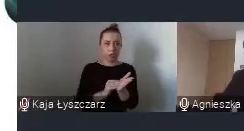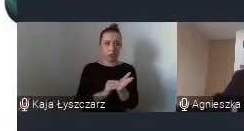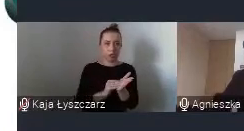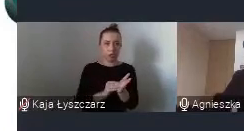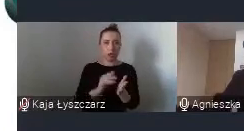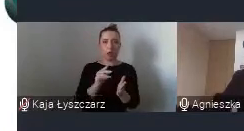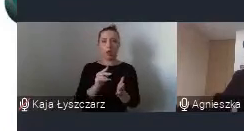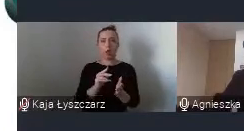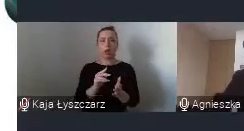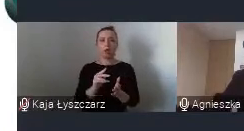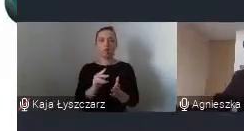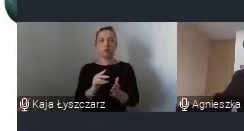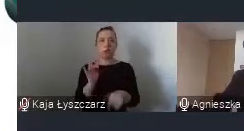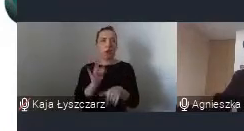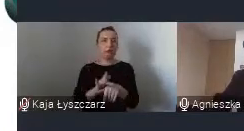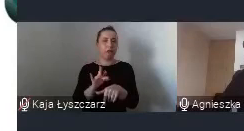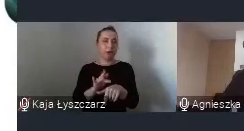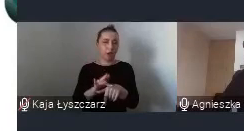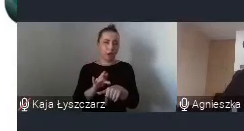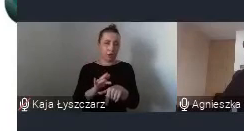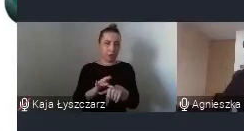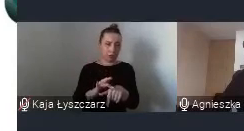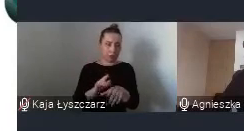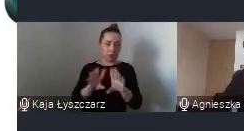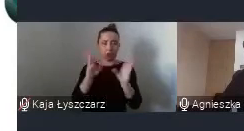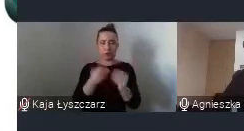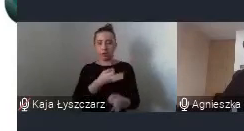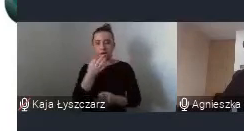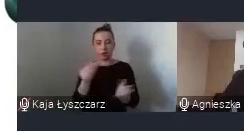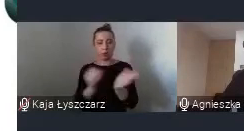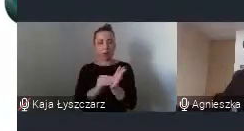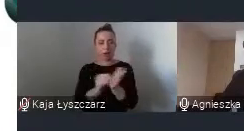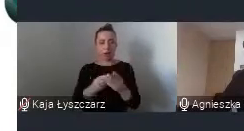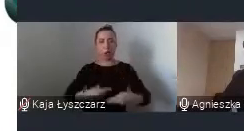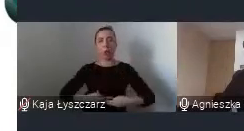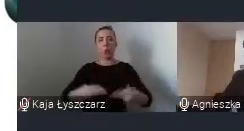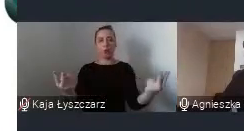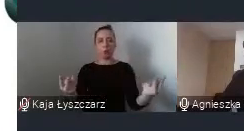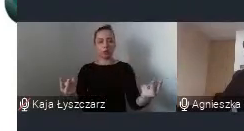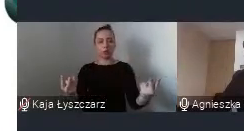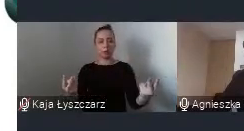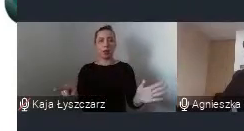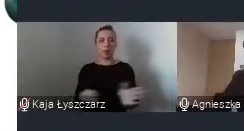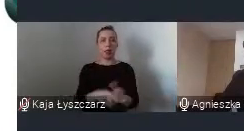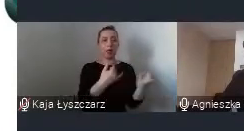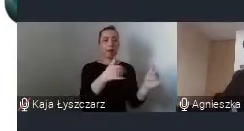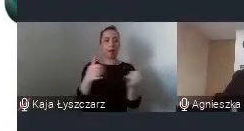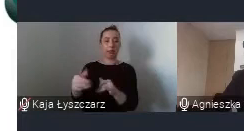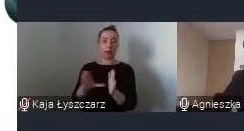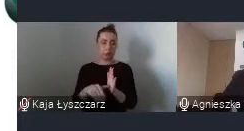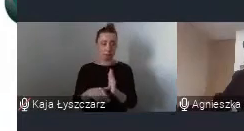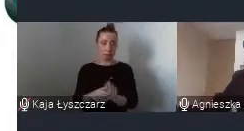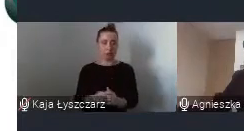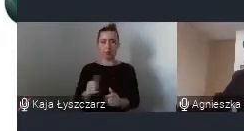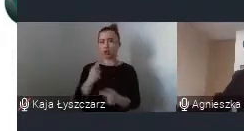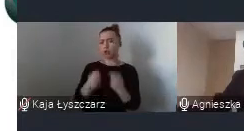te wyciągnięte lekcje i najlepsze praktyki upowszechniać tak, żeby inne miasta mogły z nich również skorzystać. Jak